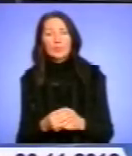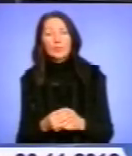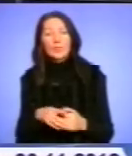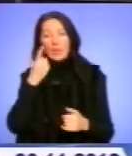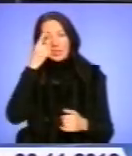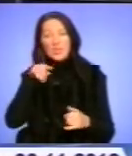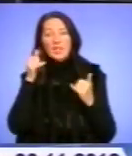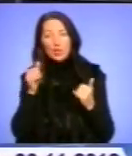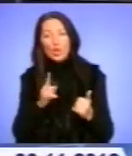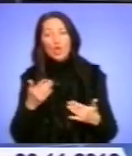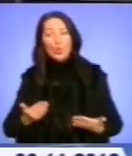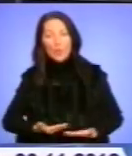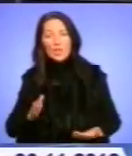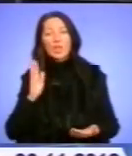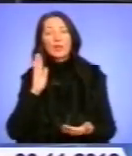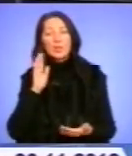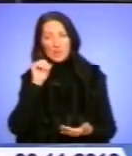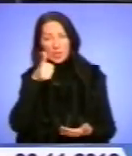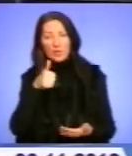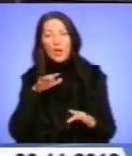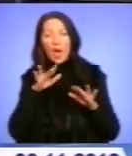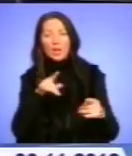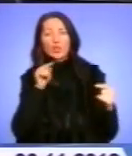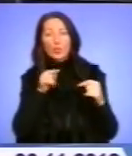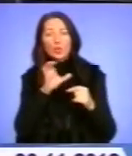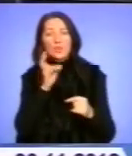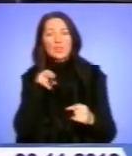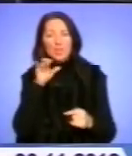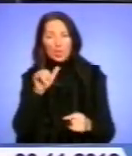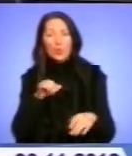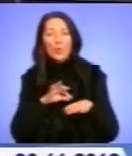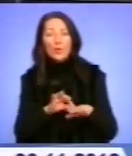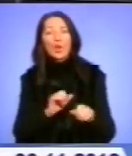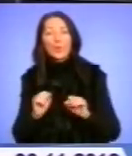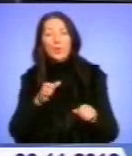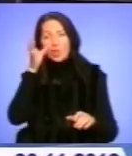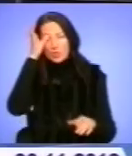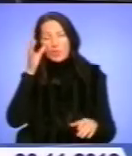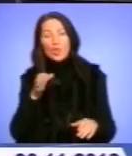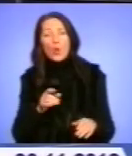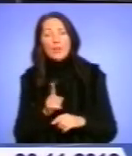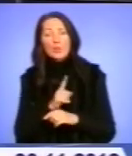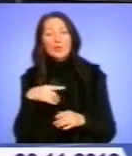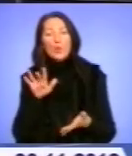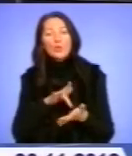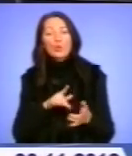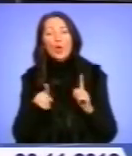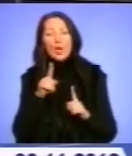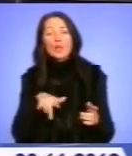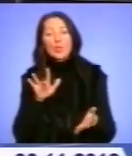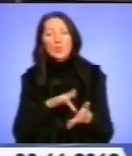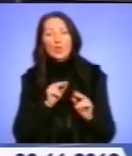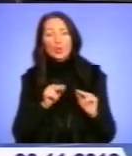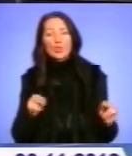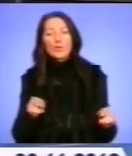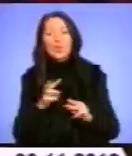Знати сьогодні, щоб жити завтра. Акцію проти СНІДу провели Управління освіти і науки Тернопільської міської ради та міський учнівський парламент